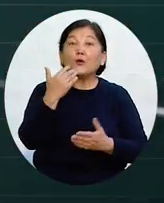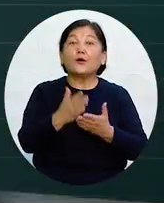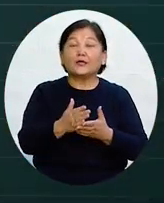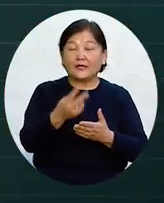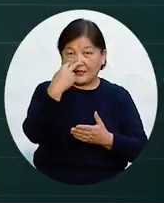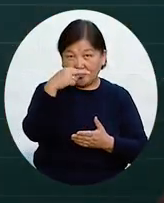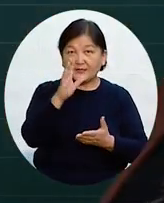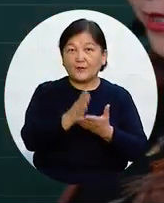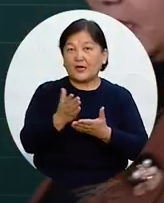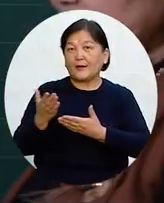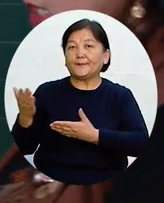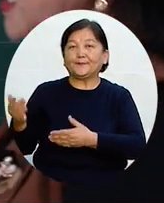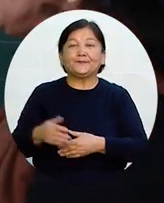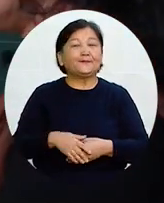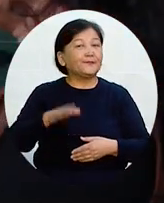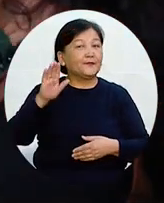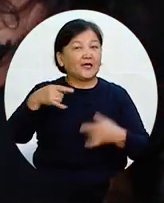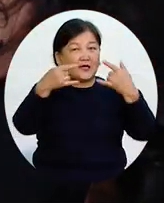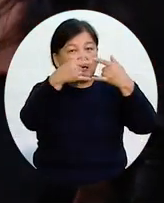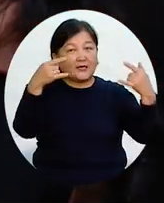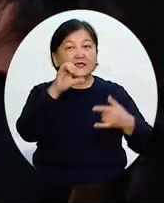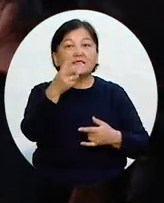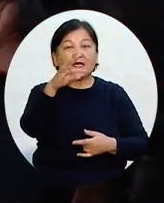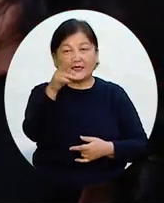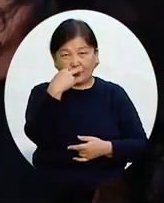баха. За, дараагийн тасгалыг хамтдаа ажиллая.